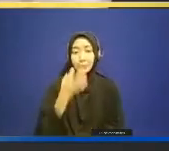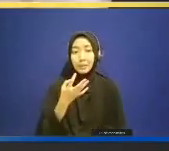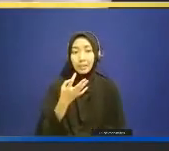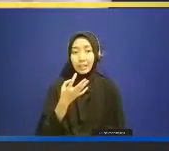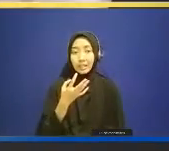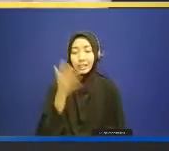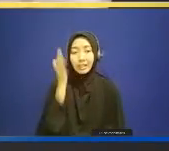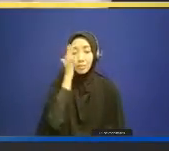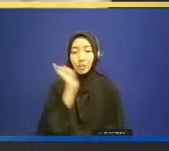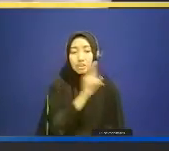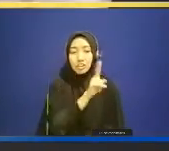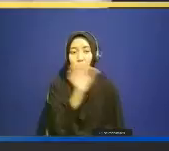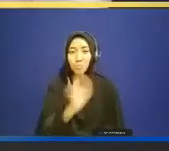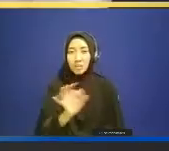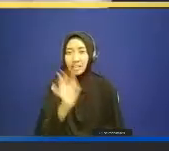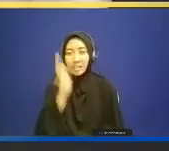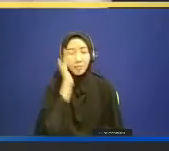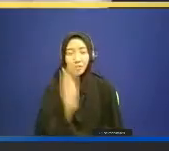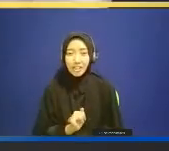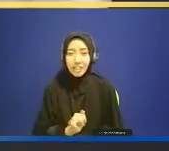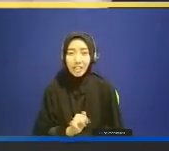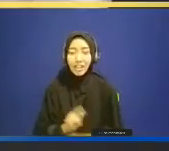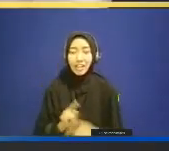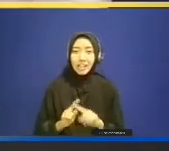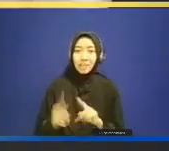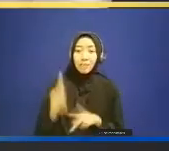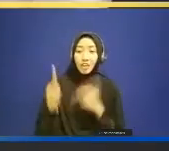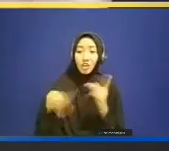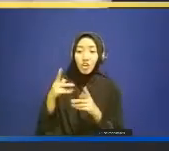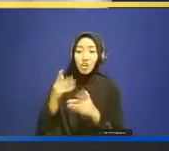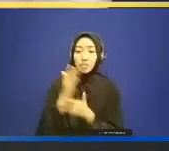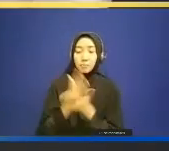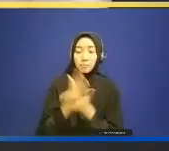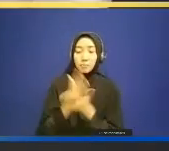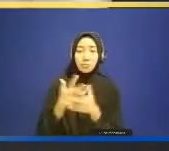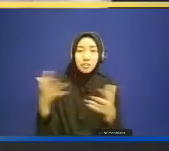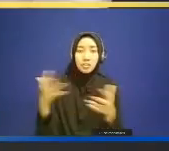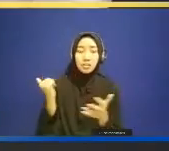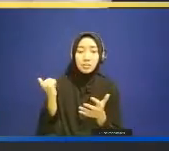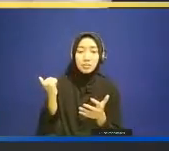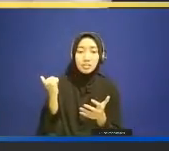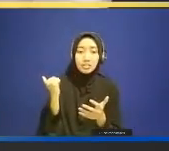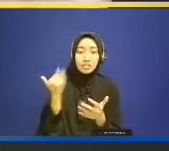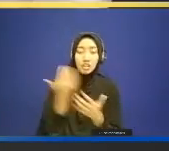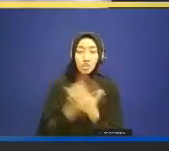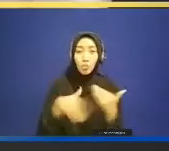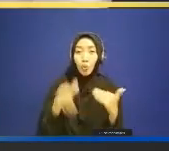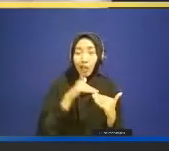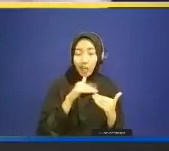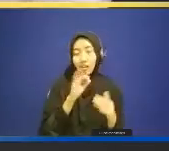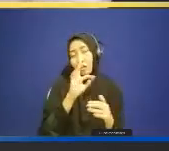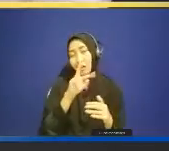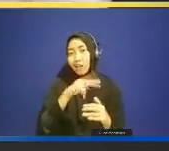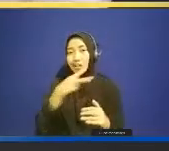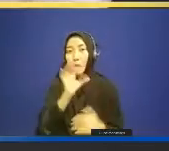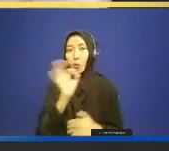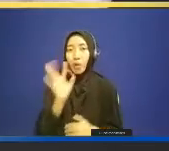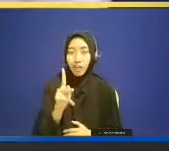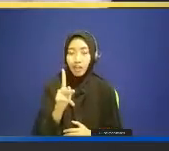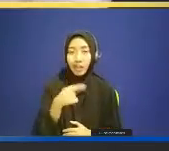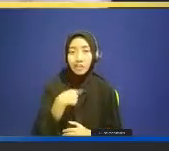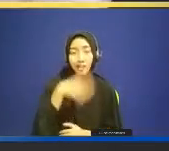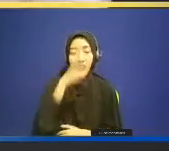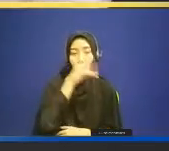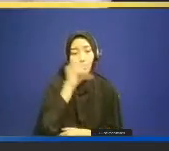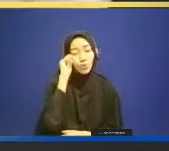tak mungkin 100% pak tapi kalau sebagian besar bener aja itu udah oke gitu Ya saya